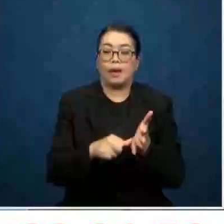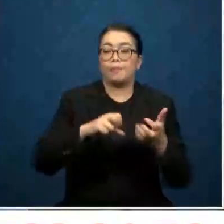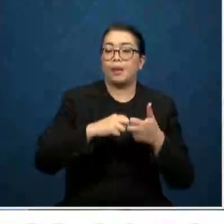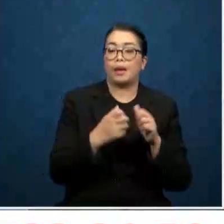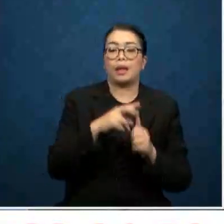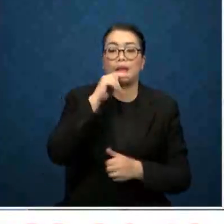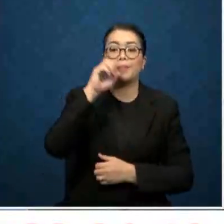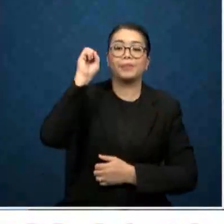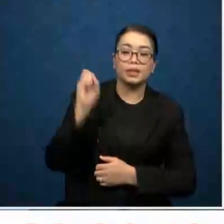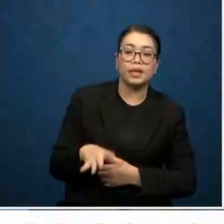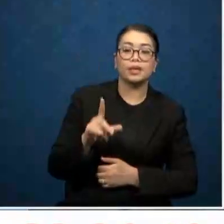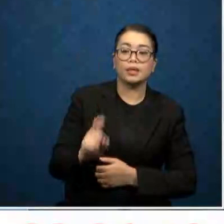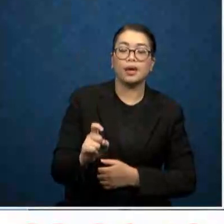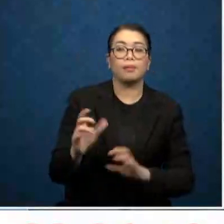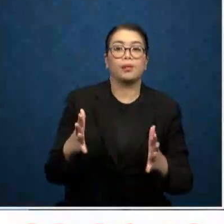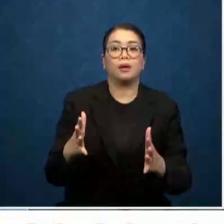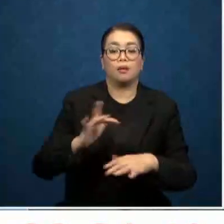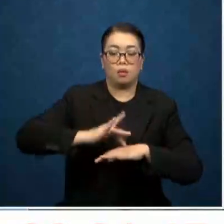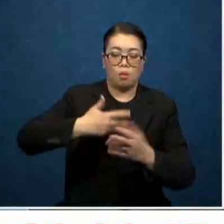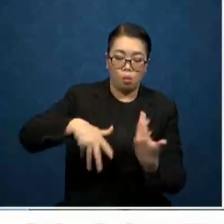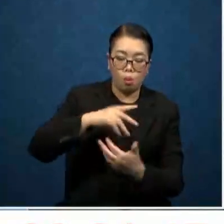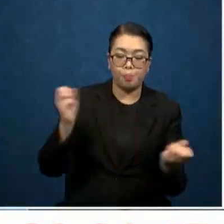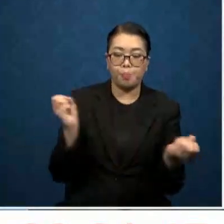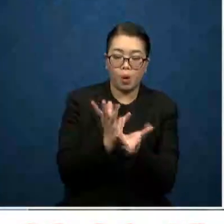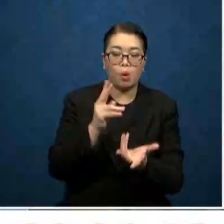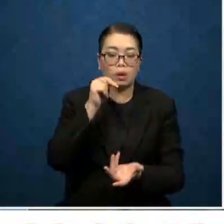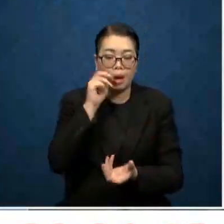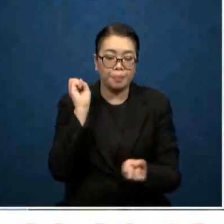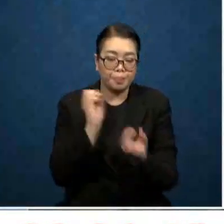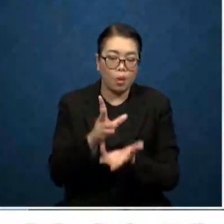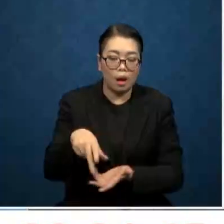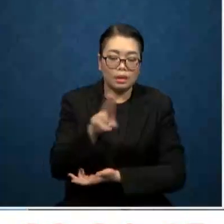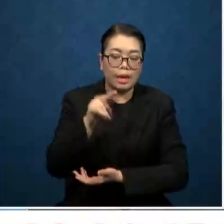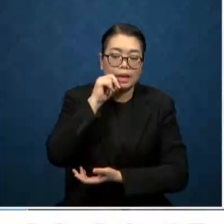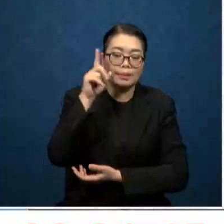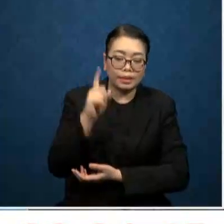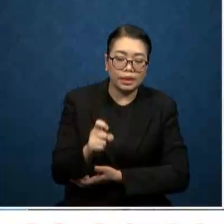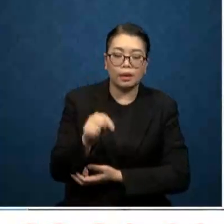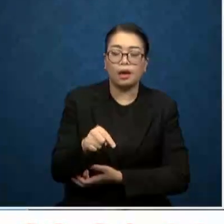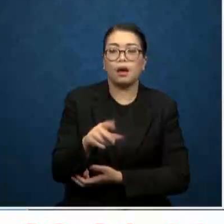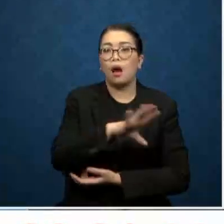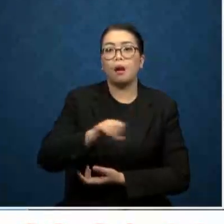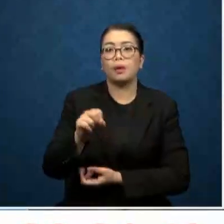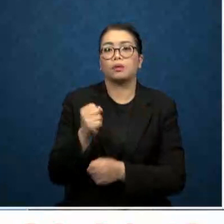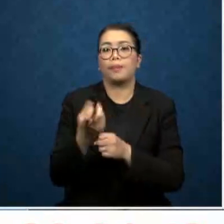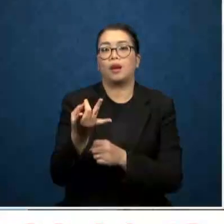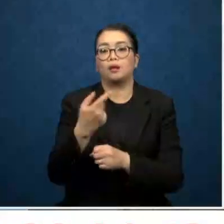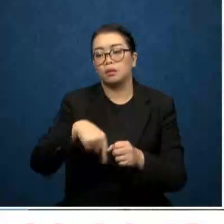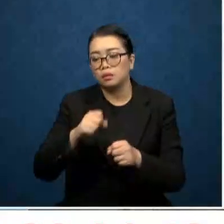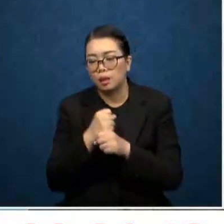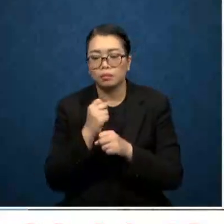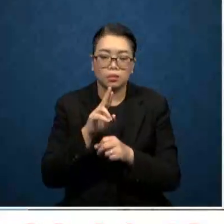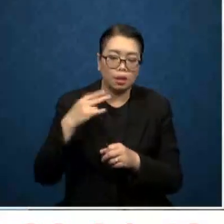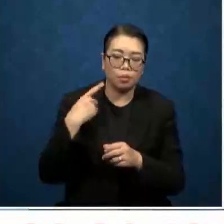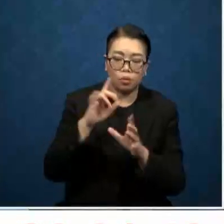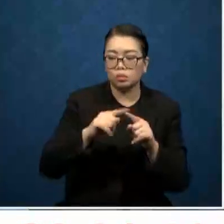ในกรณีของมลภาวะหรือว่าผลเสียที่เกิดจากการสร้างสิ่งปลูกสร้างอาคารสถานที่ต่าง